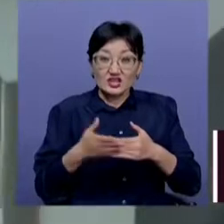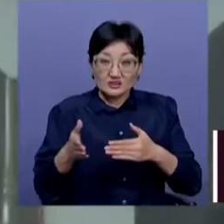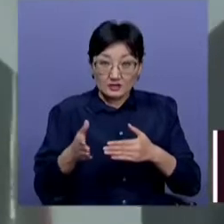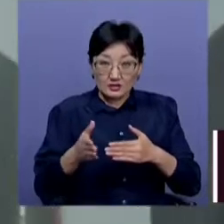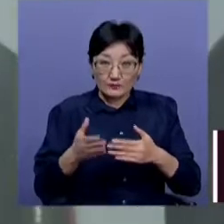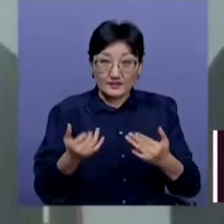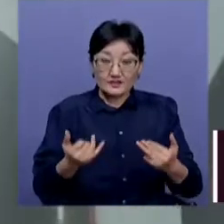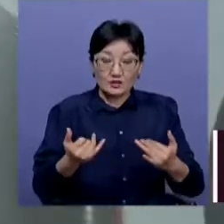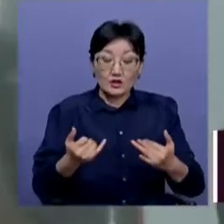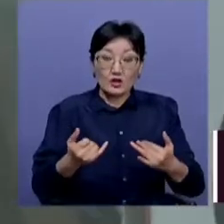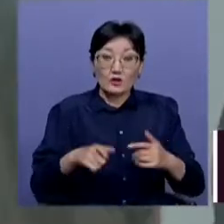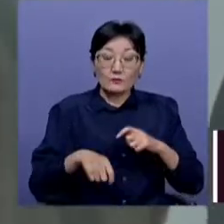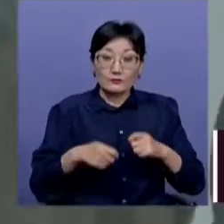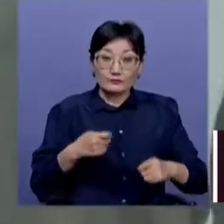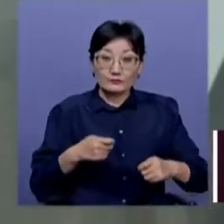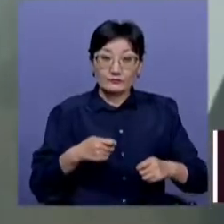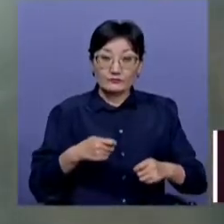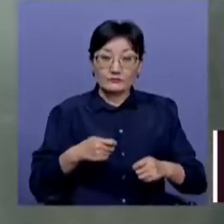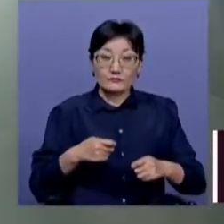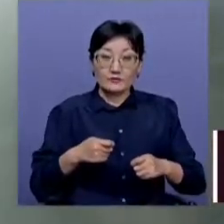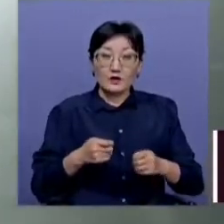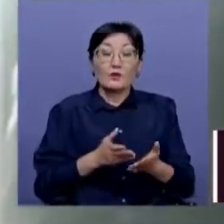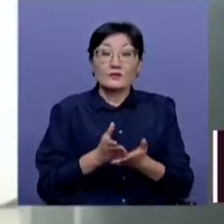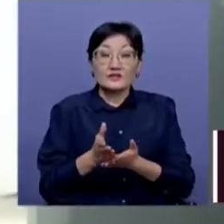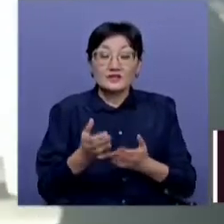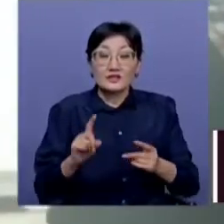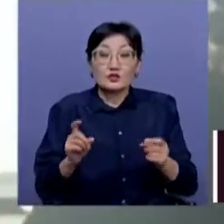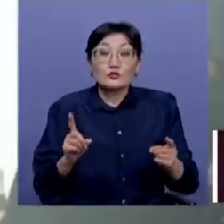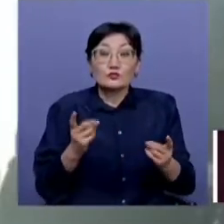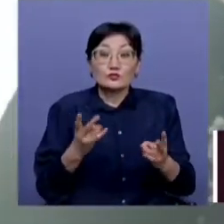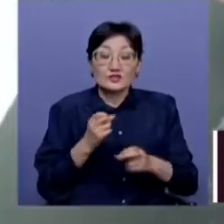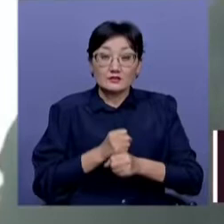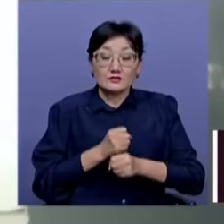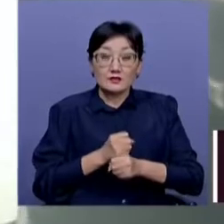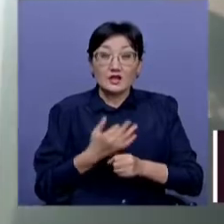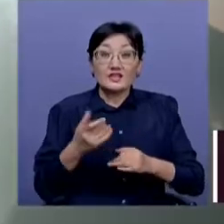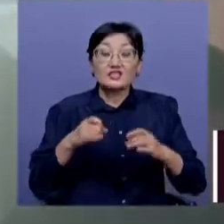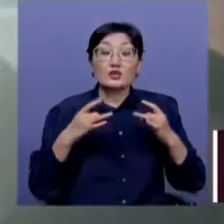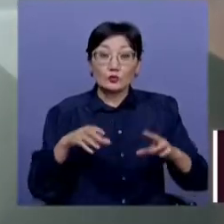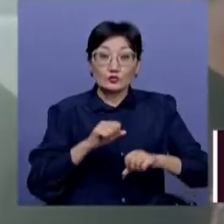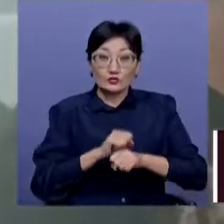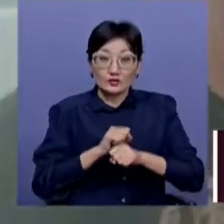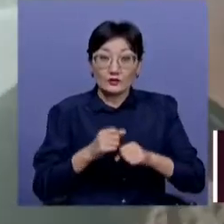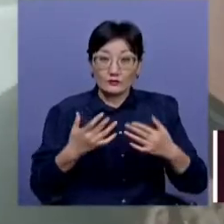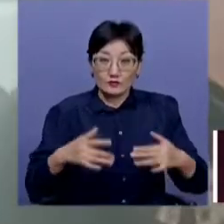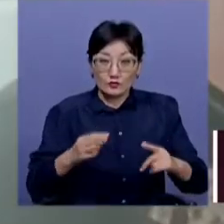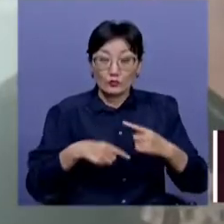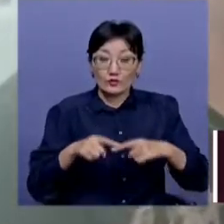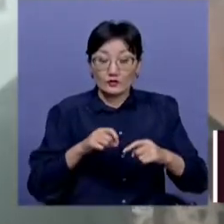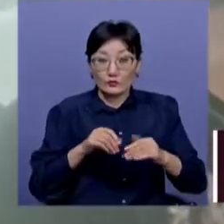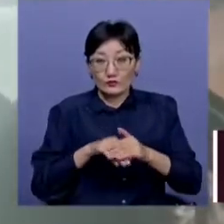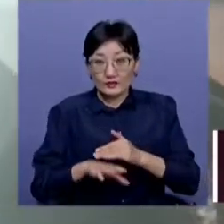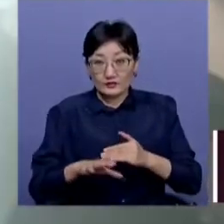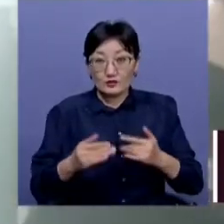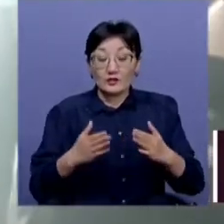бұзып енді бұзыңдар ма? Сөйтіп кіргенде енді қазір не істейміз? Сіздер тойды тоқтатыңыздар, қайтыңыздар. Той істеуге карантин